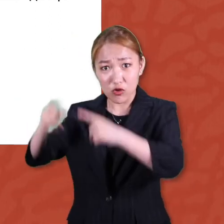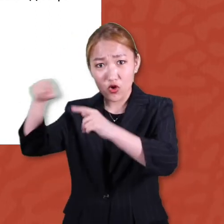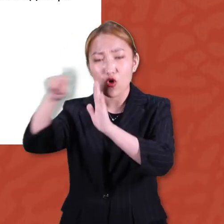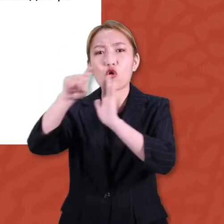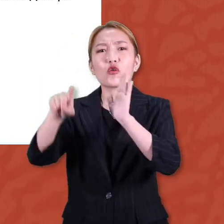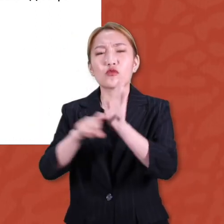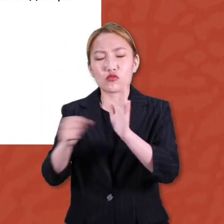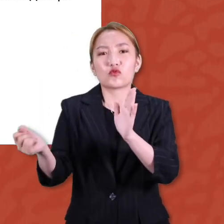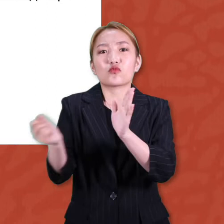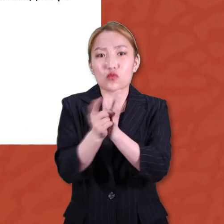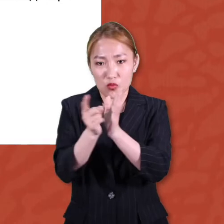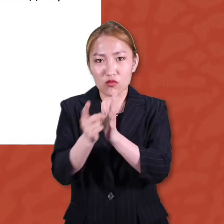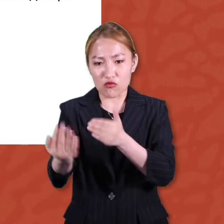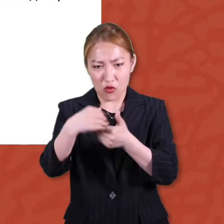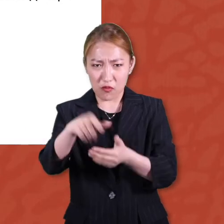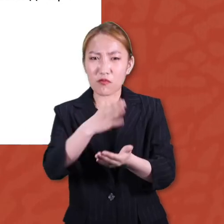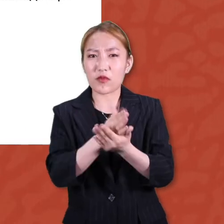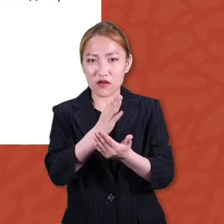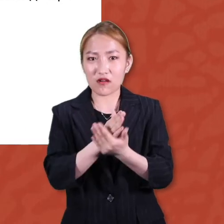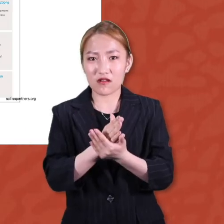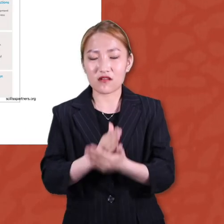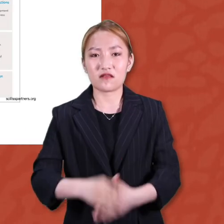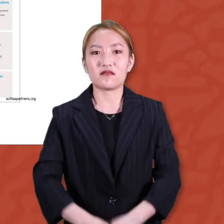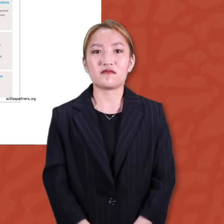чухал байр суурь эзэлдэг.